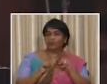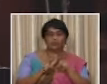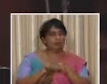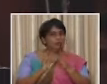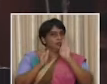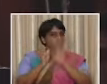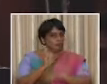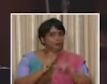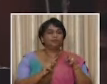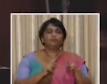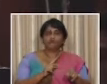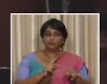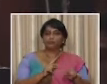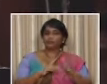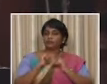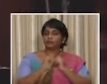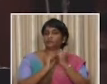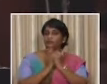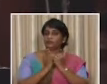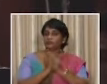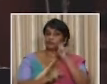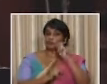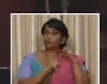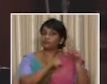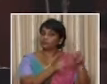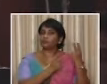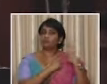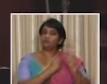අයින් කරලා මේ වැඩසටහන නිලධාරින්ට බාර